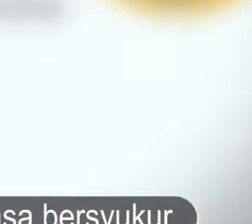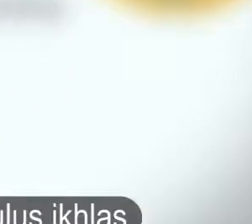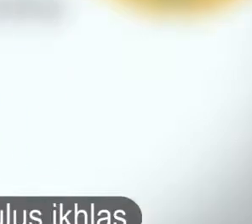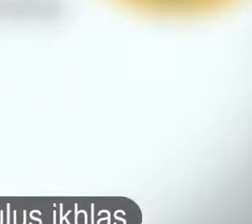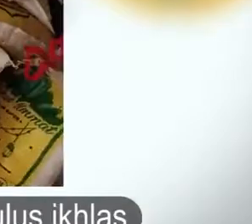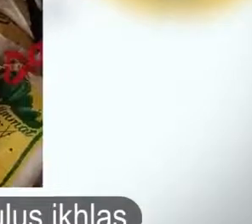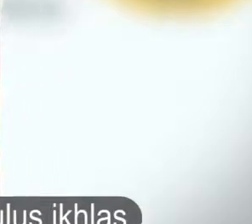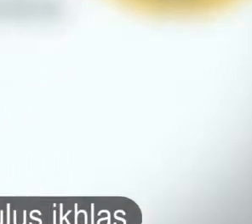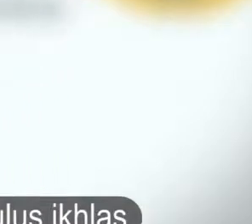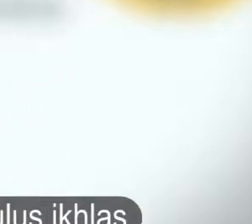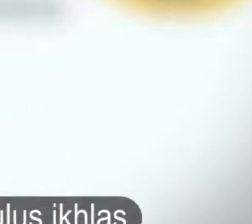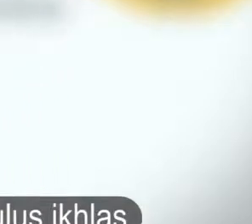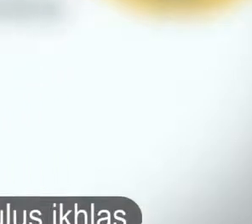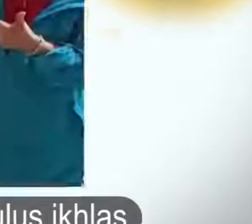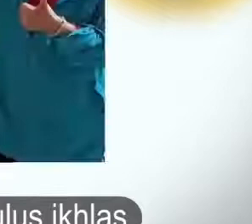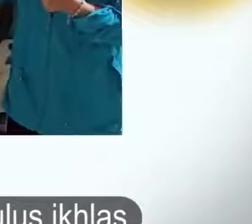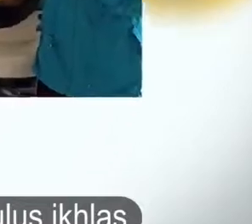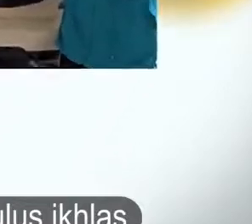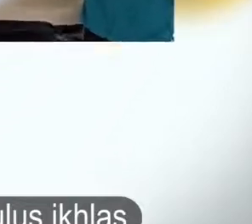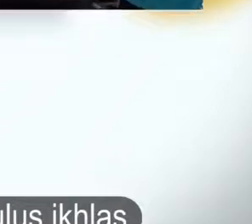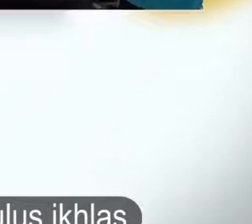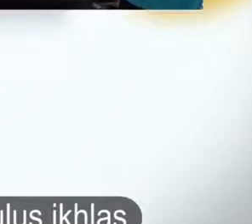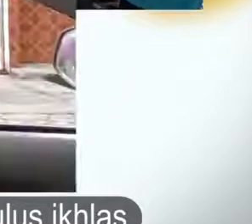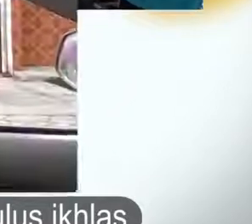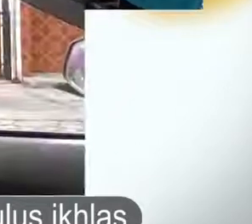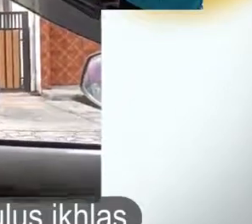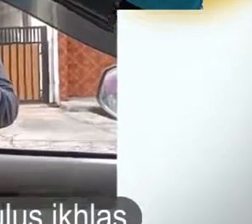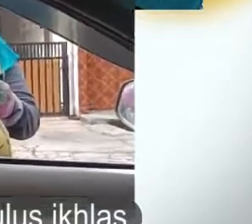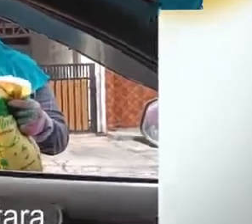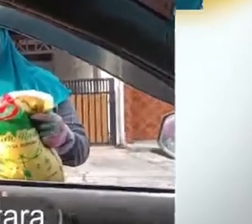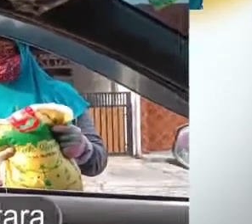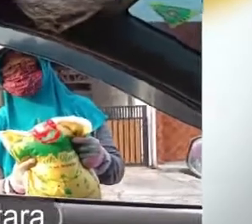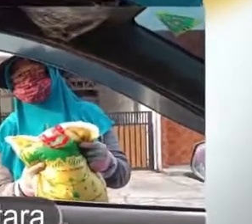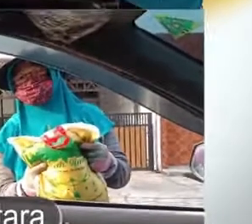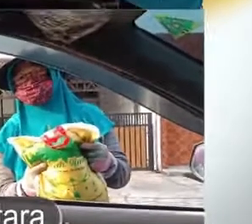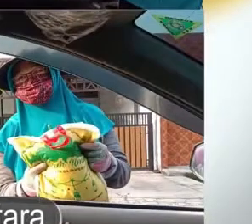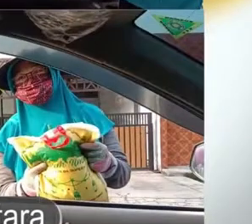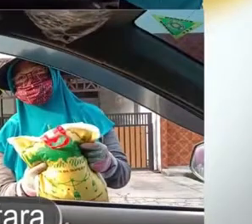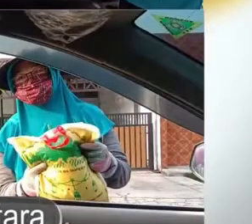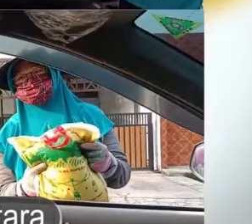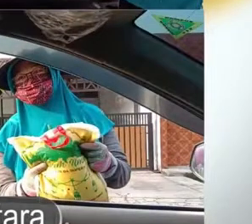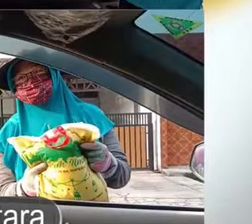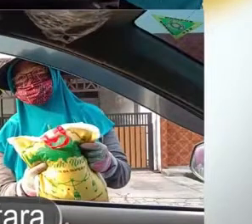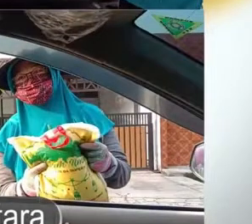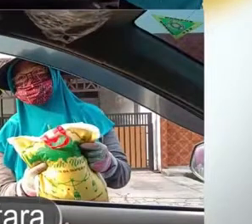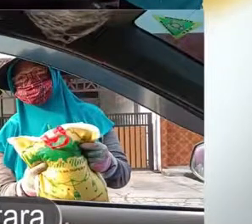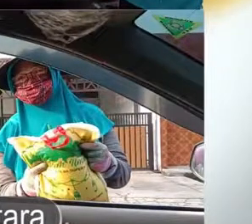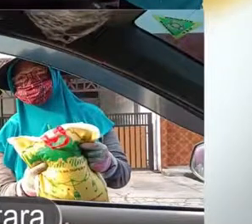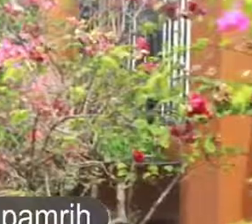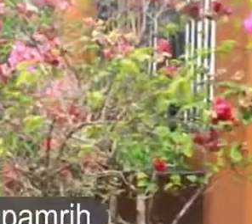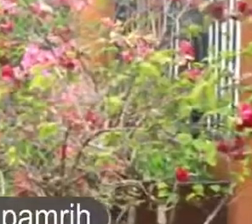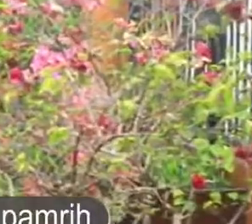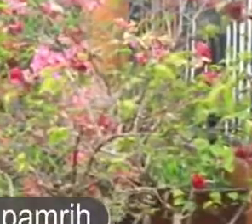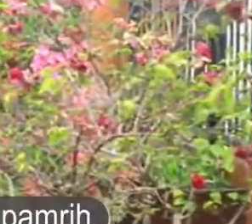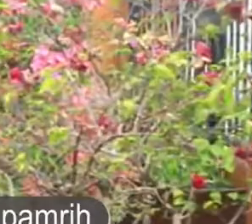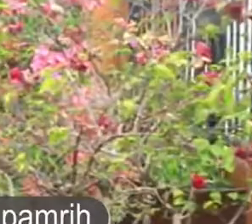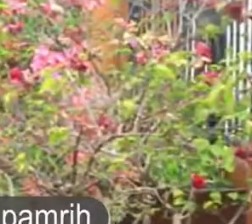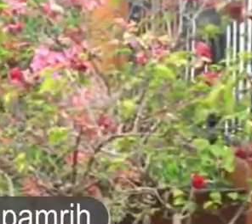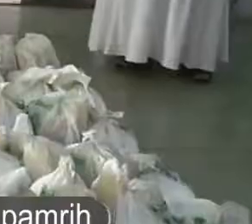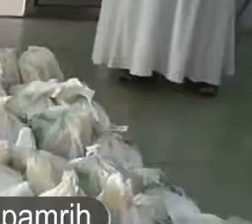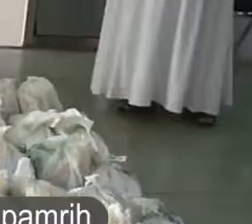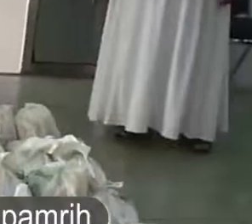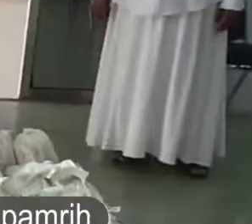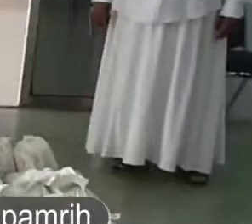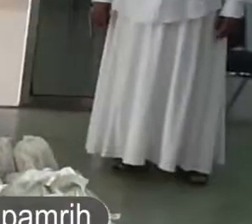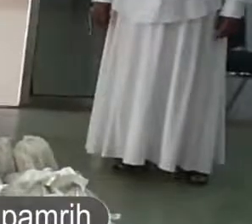bersyukur banyak orang-orang baik yang dengan tulus ikhlas menolong masyarakat Sumatera Utara, menjadi